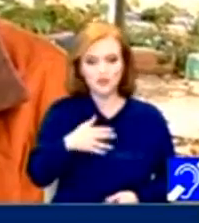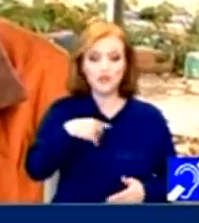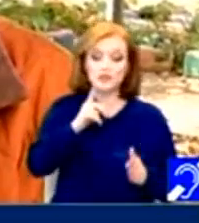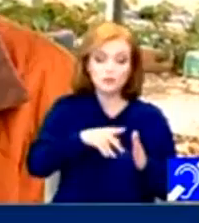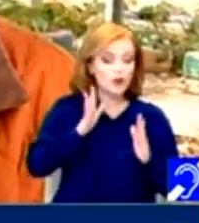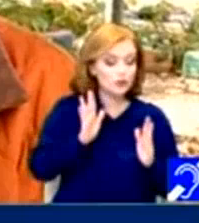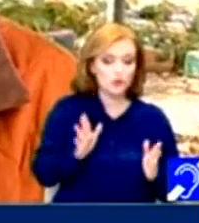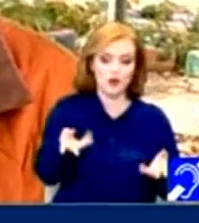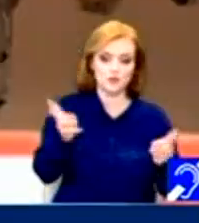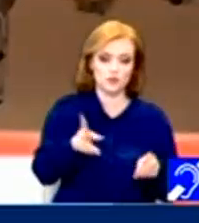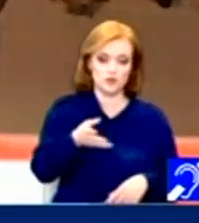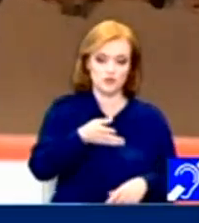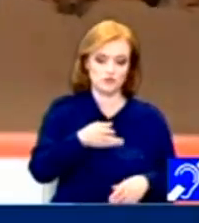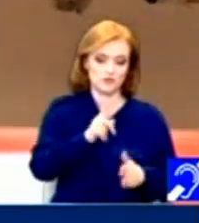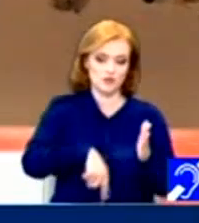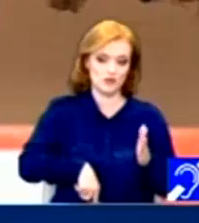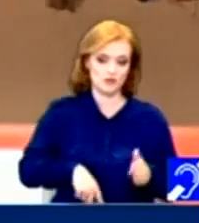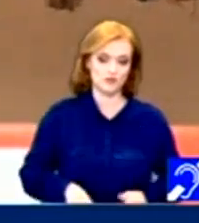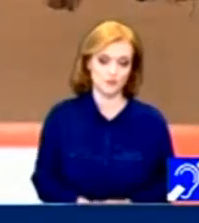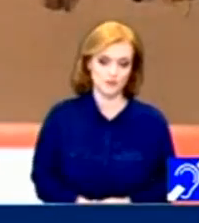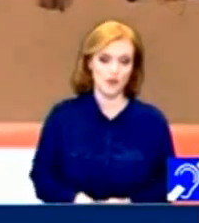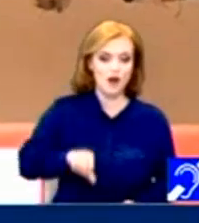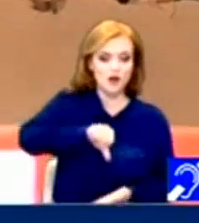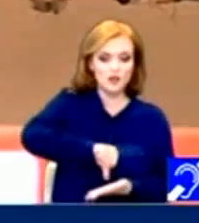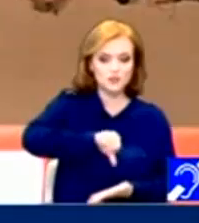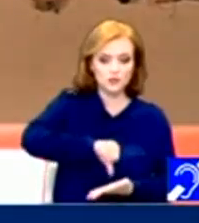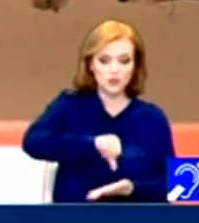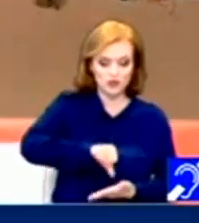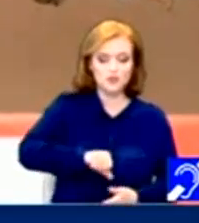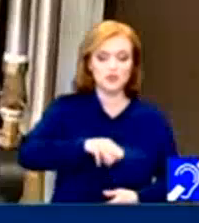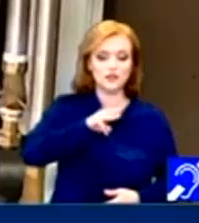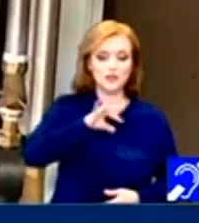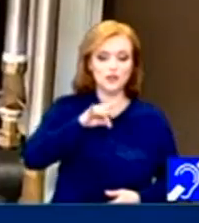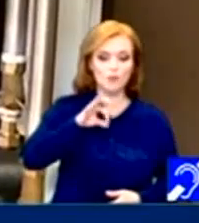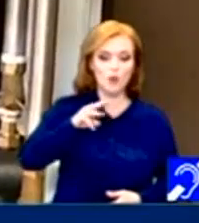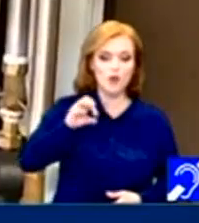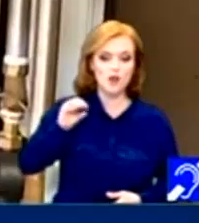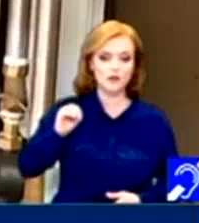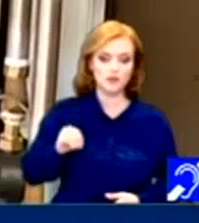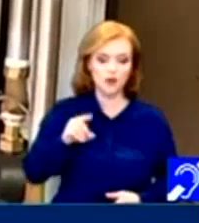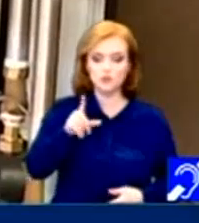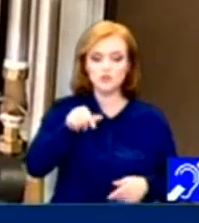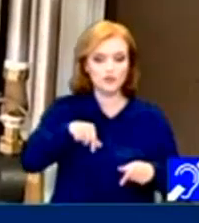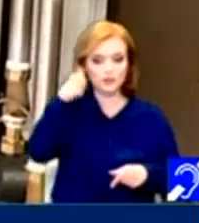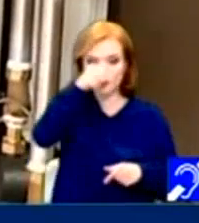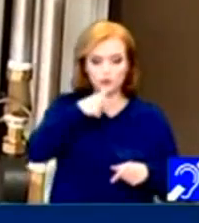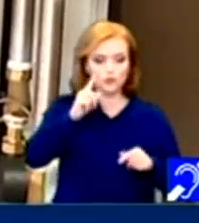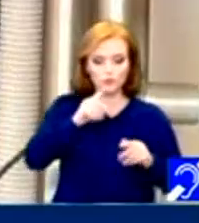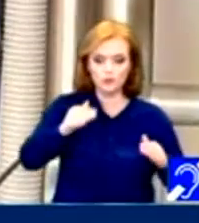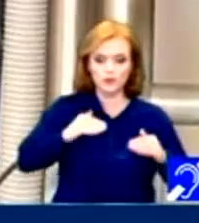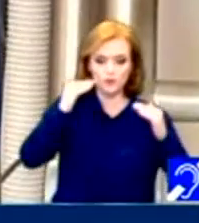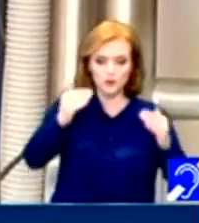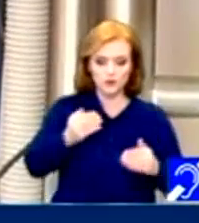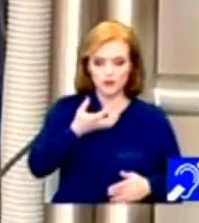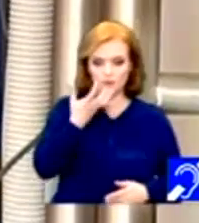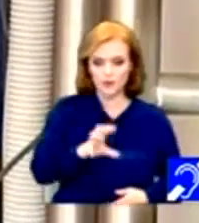Sperăm. Am ajuns și vedea. Reprezentanții Termoelectrica au anunțat că în acest an nu vor majora tarifele la energia